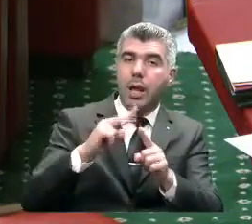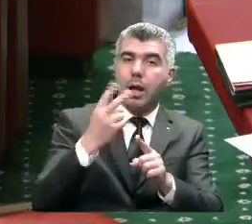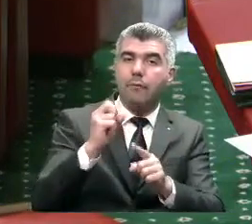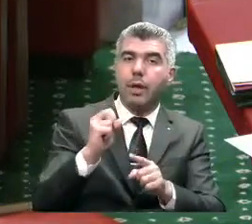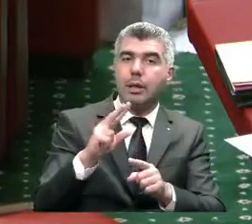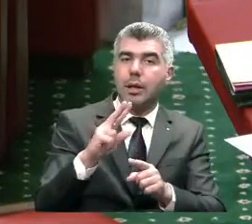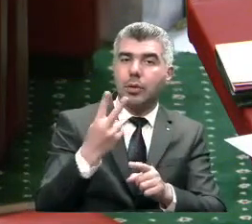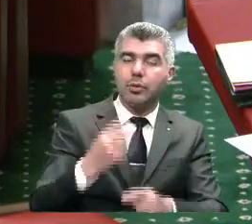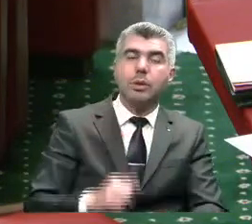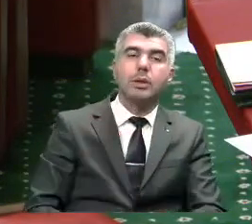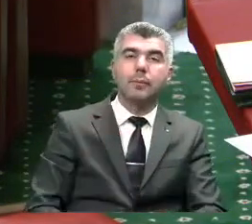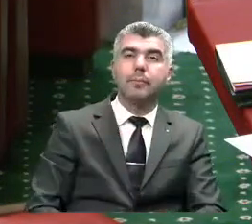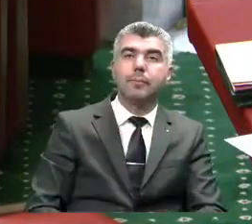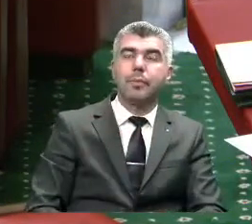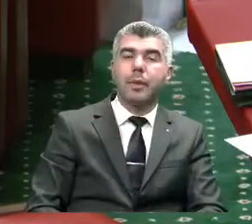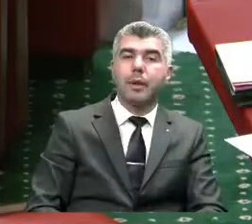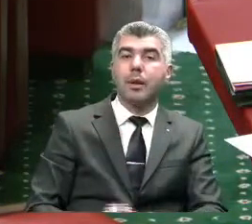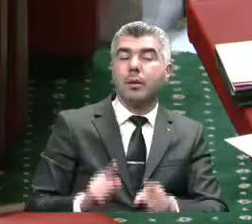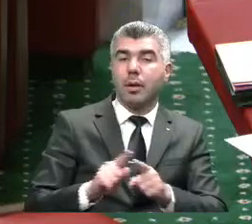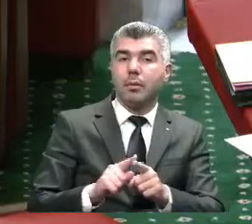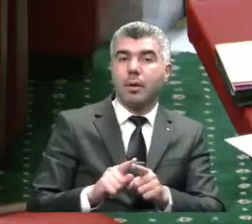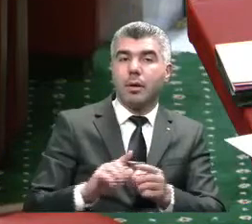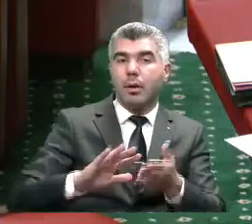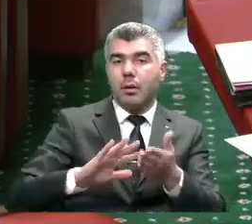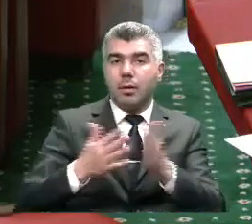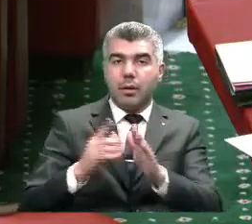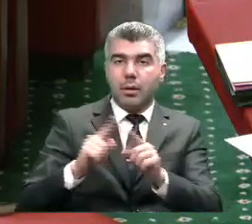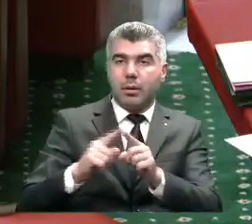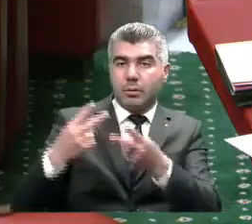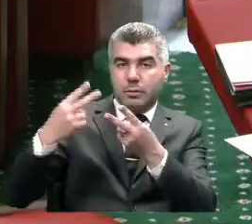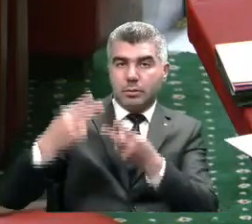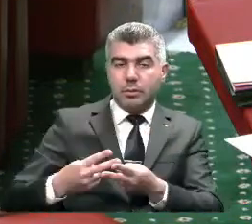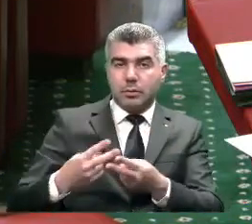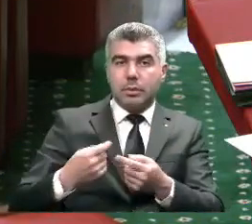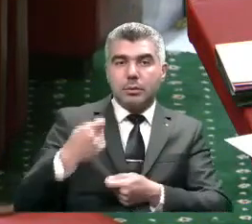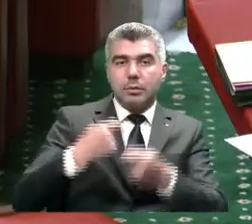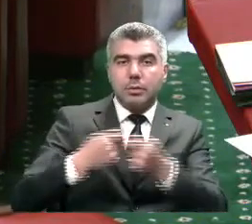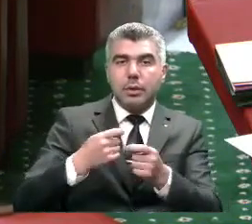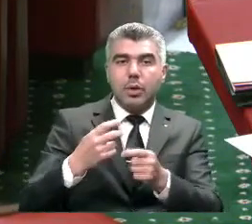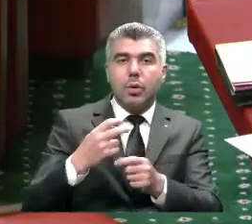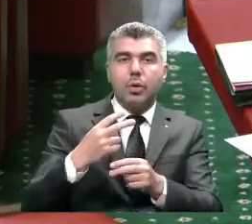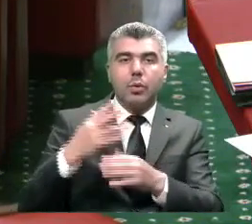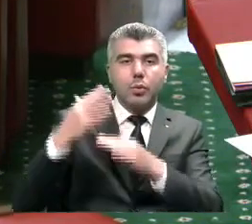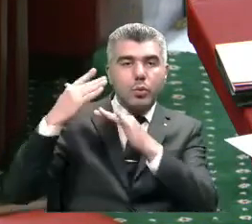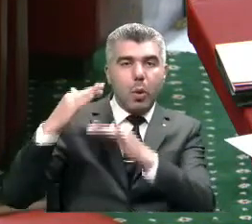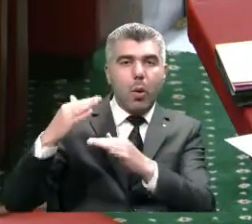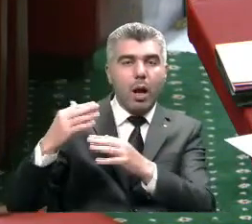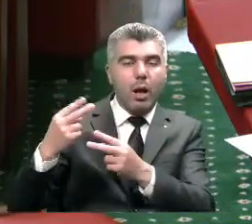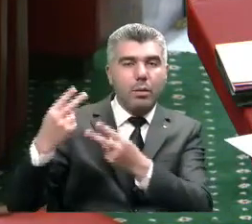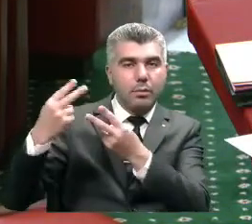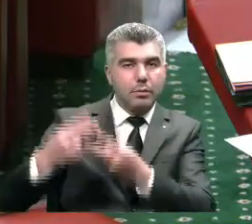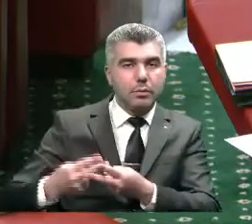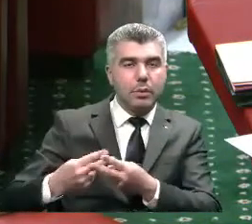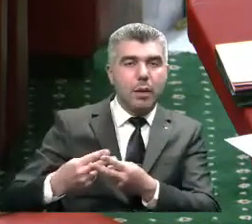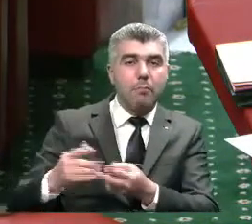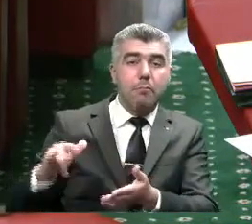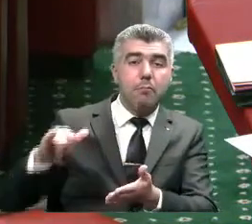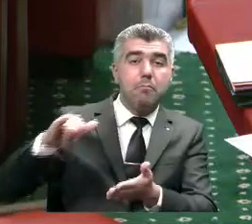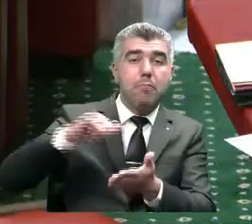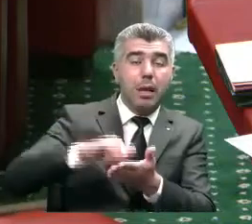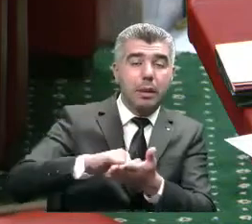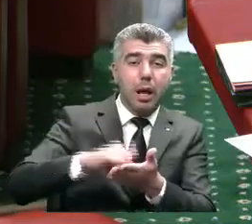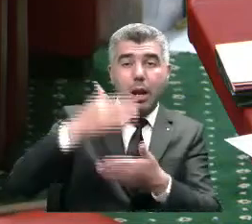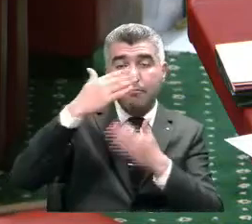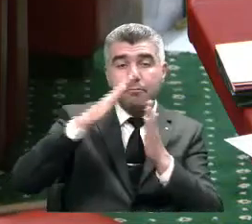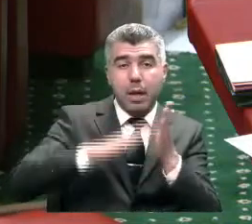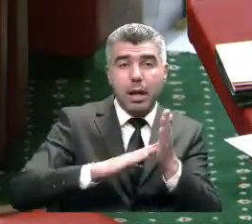23، مساهما بذلك في استعادة الدينامية الاقتصادية لقطاع السياحة، حيث عرفت المطارات المغربية عبور